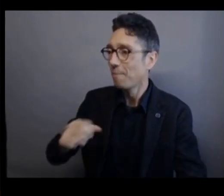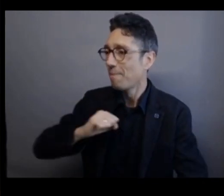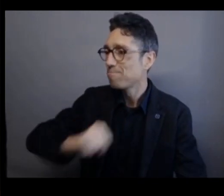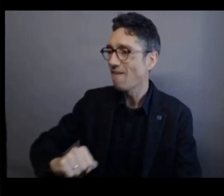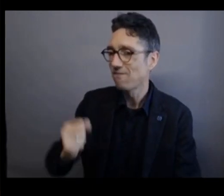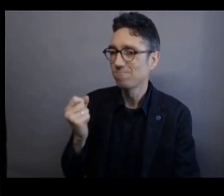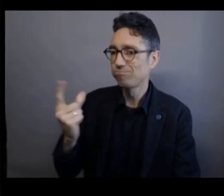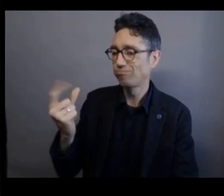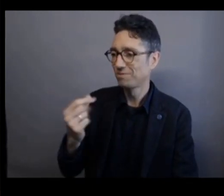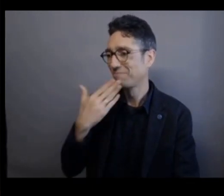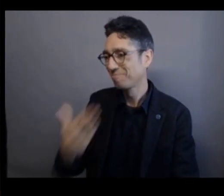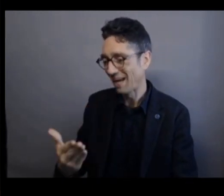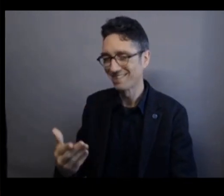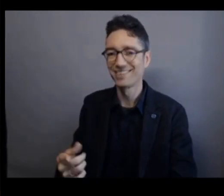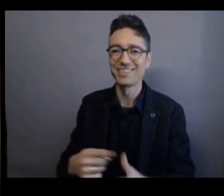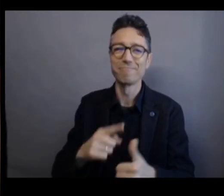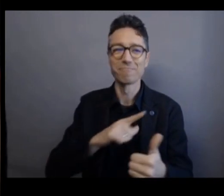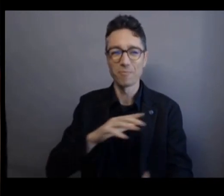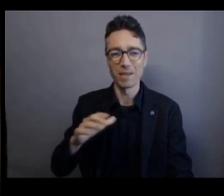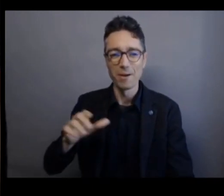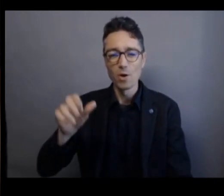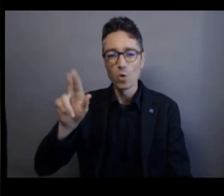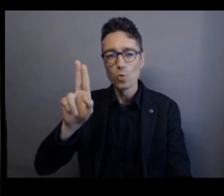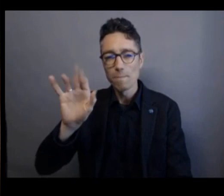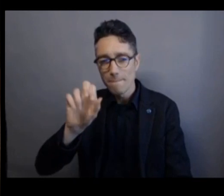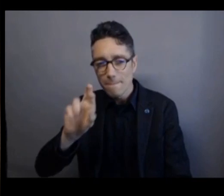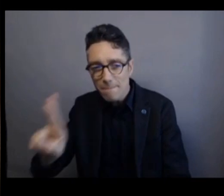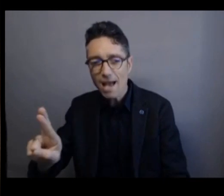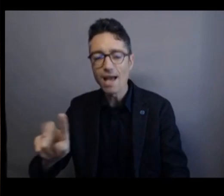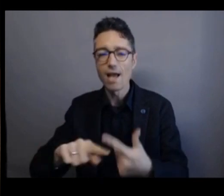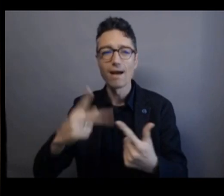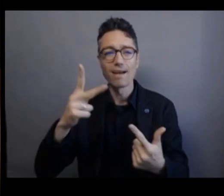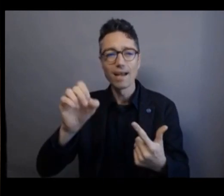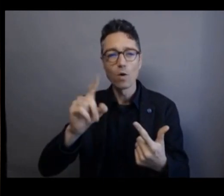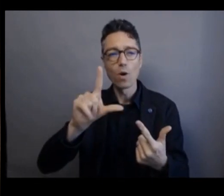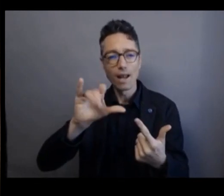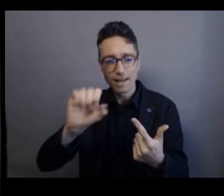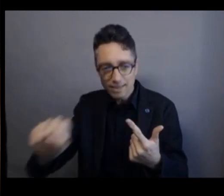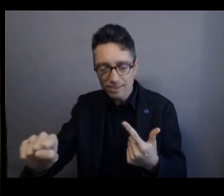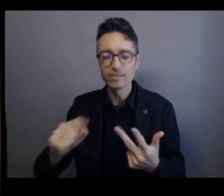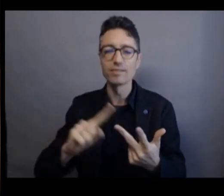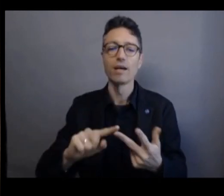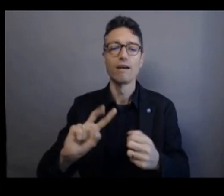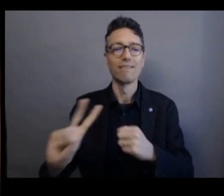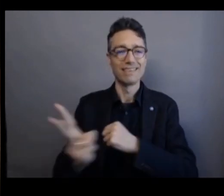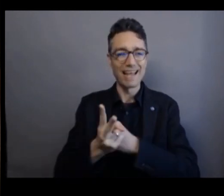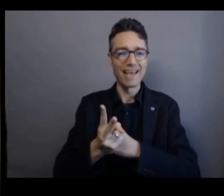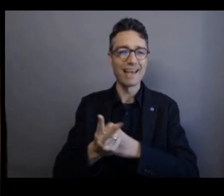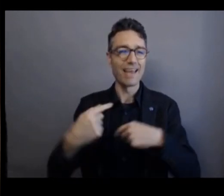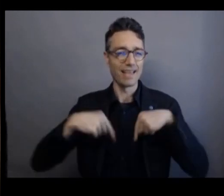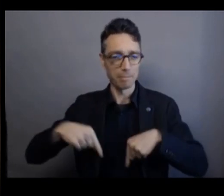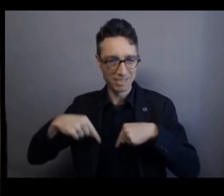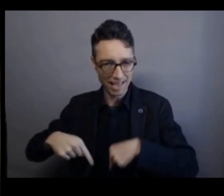publiques Uber, Marie Gonzato Yeyel, responsable accessibilité client chez Keolis, Isabelle Sora, évidemment, déléguée interministérielle à l'accessibilité, et Christian